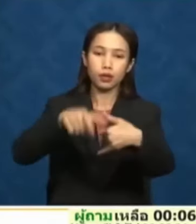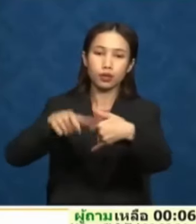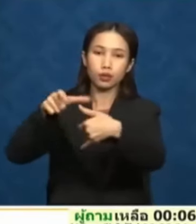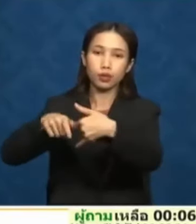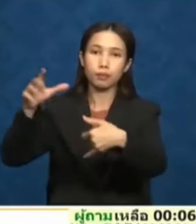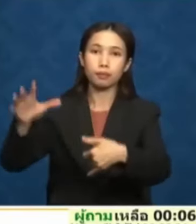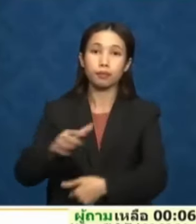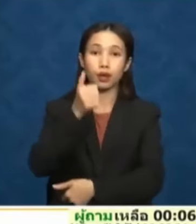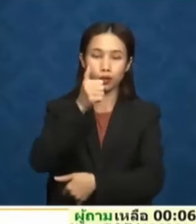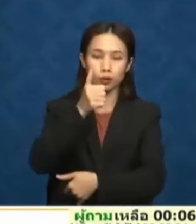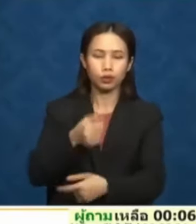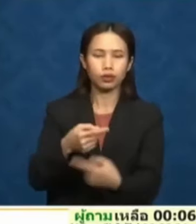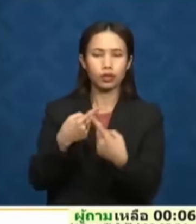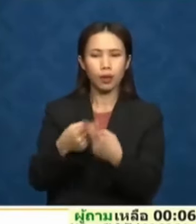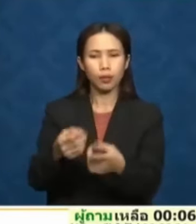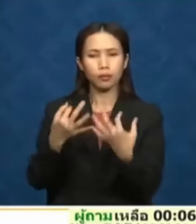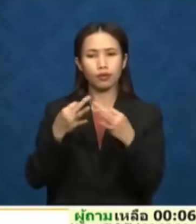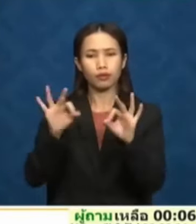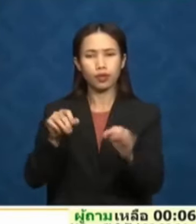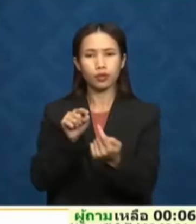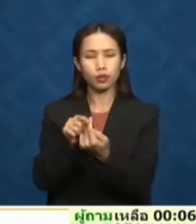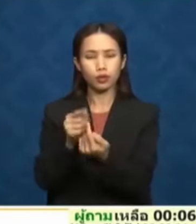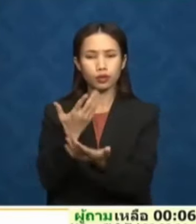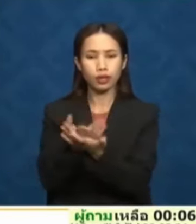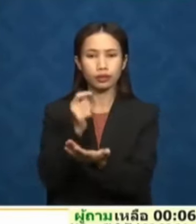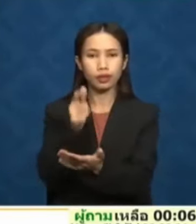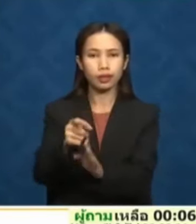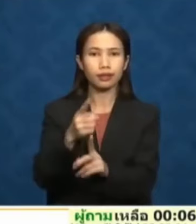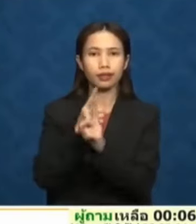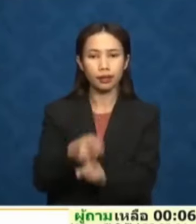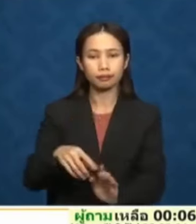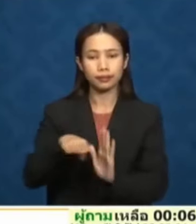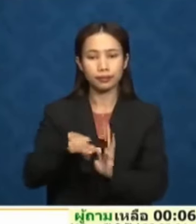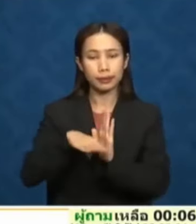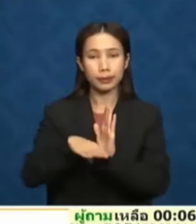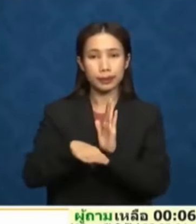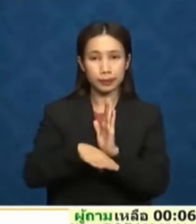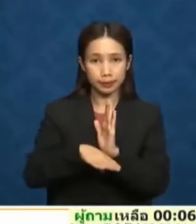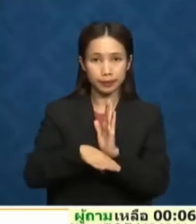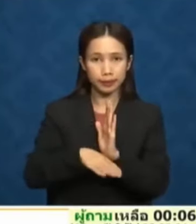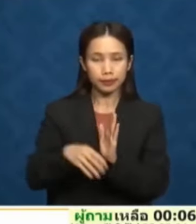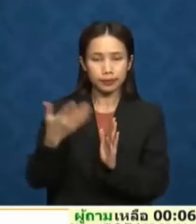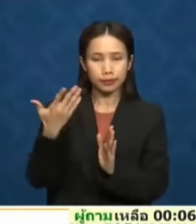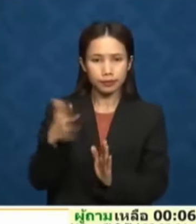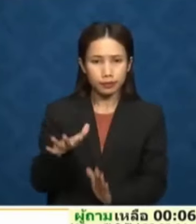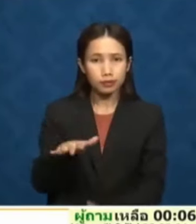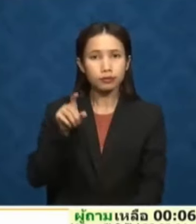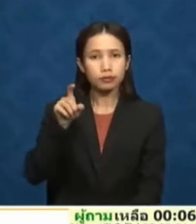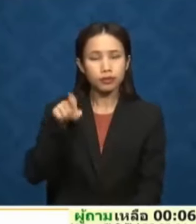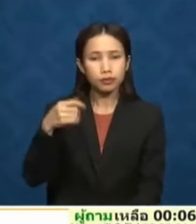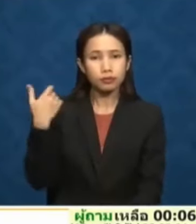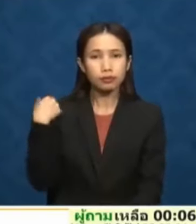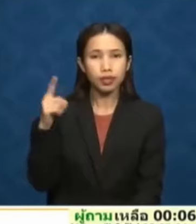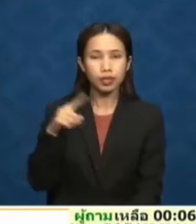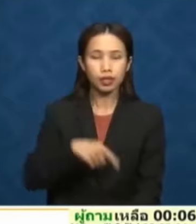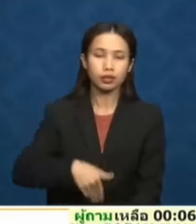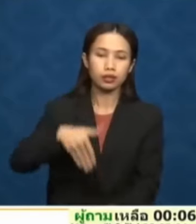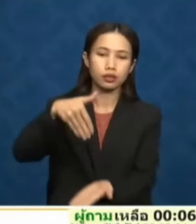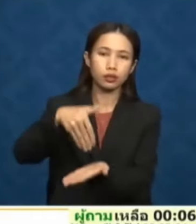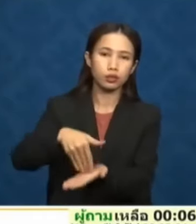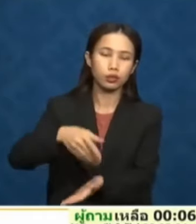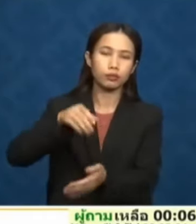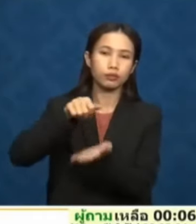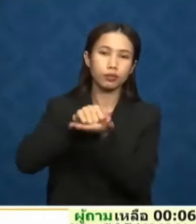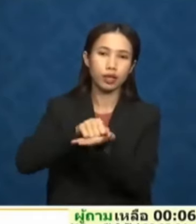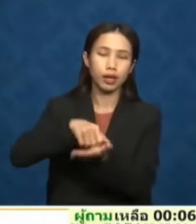พอเปลี่ยนมาเป็นสกดหรือจ่ายตามรายการแล้วเนี่ยจะต้องมีหน่วยบริการประจำเค้าก็เลย